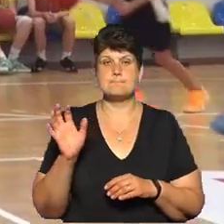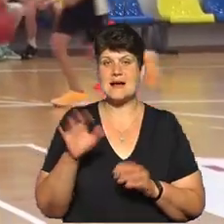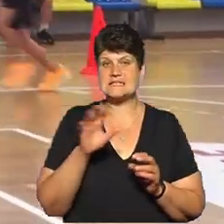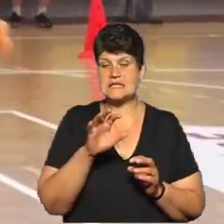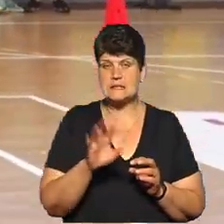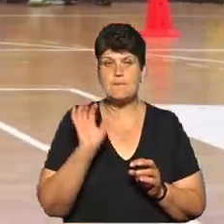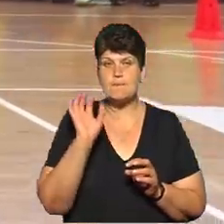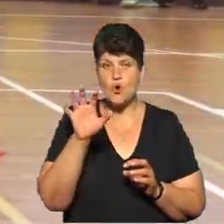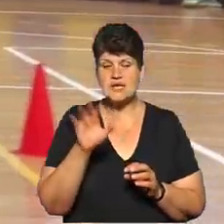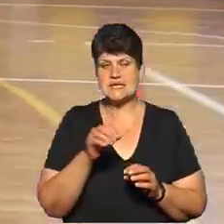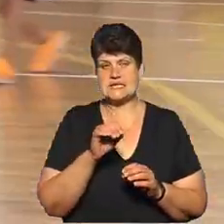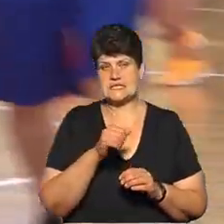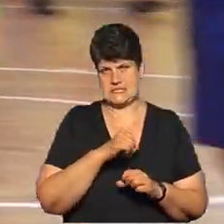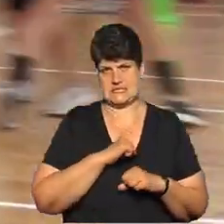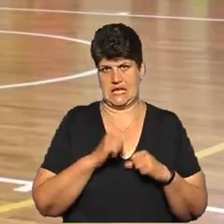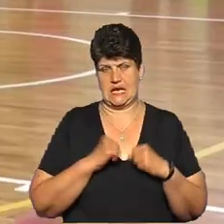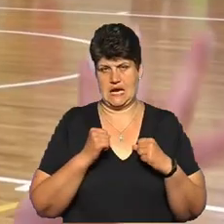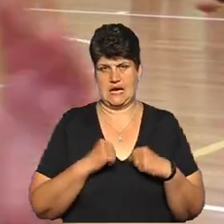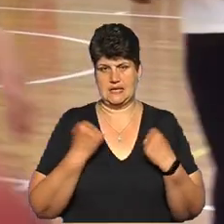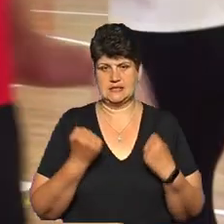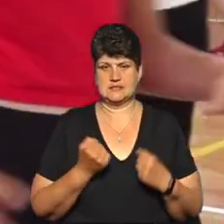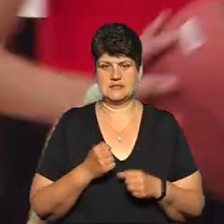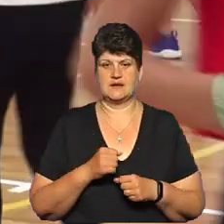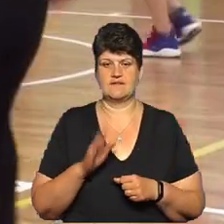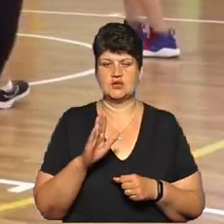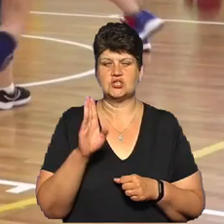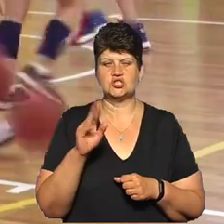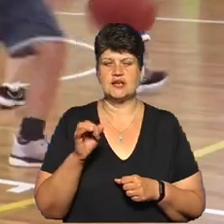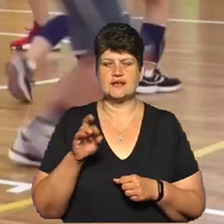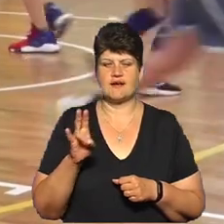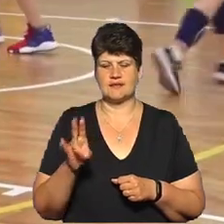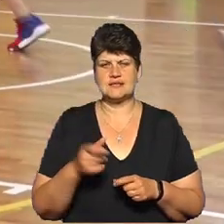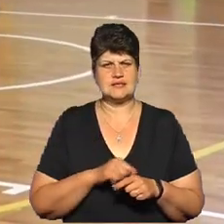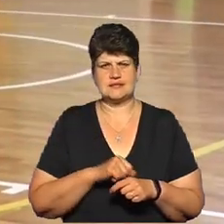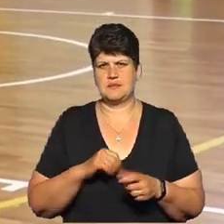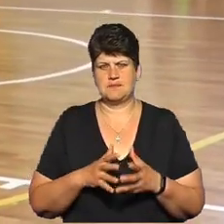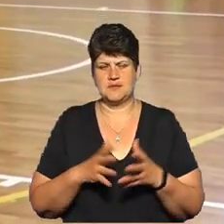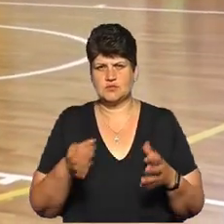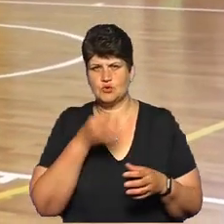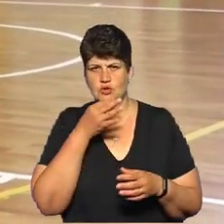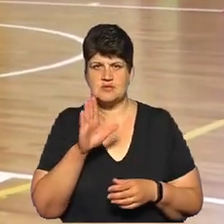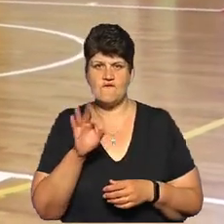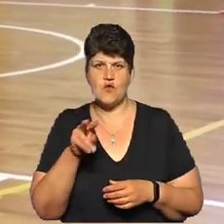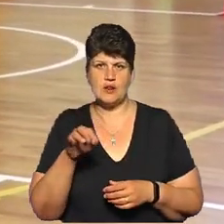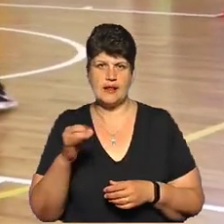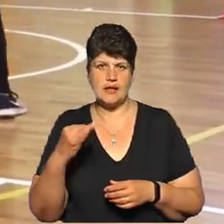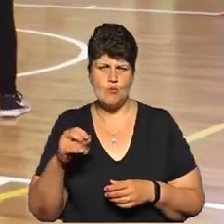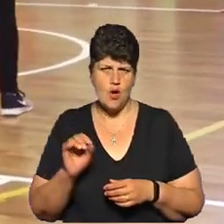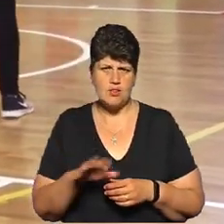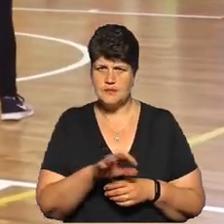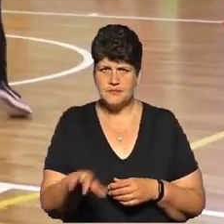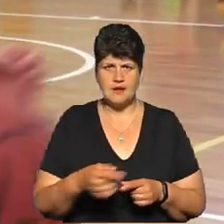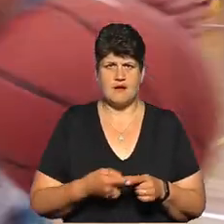намагається гандболістка Вікторія Шиян. Волейбол саме більше сподобався, баскетбол ні, бо він саме важче. А чим він